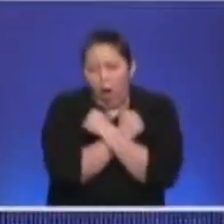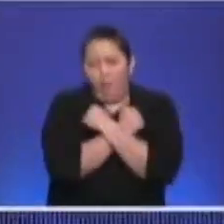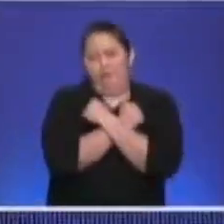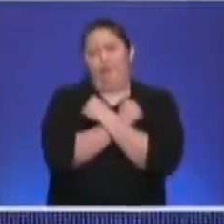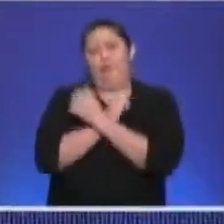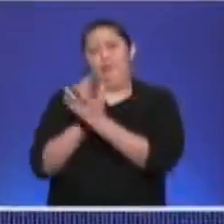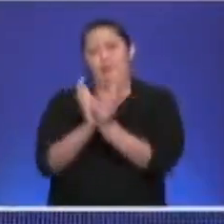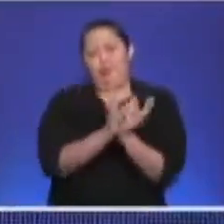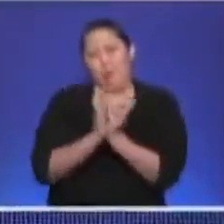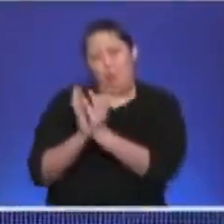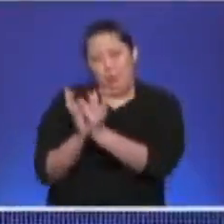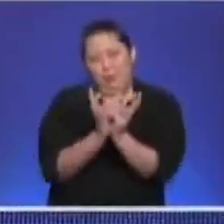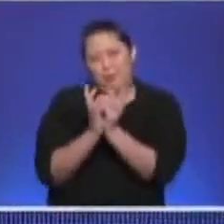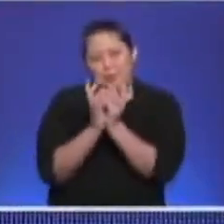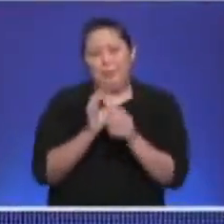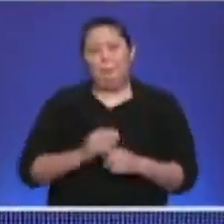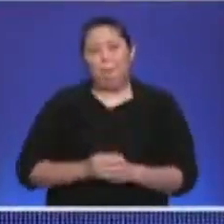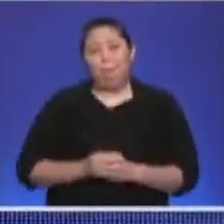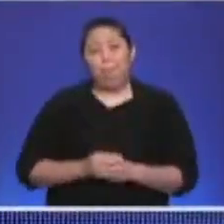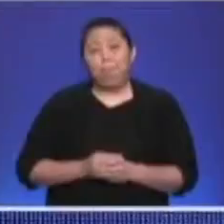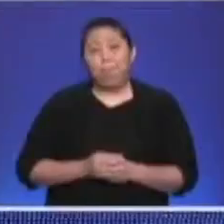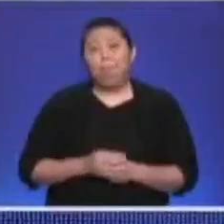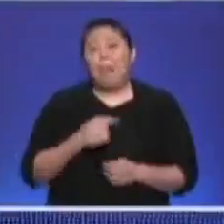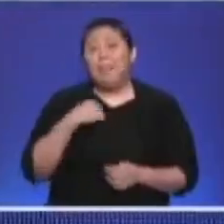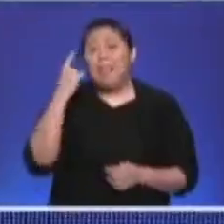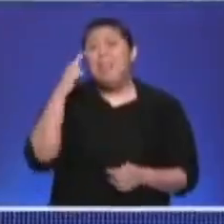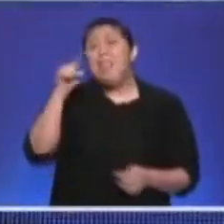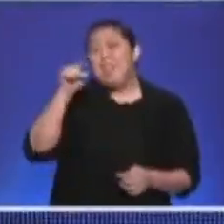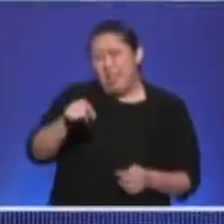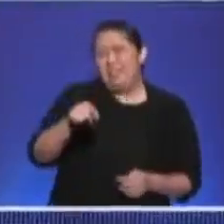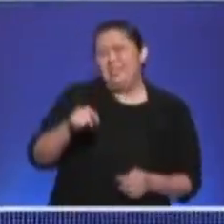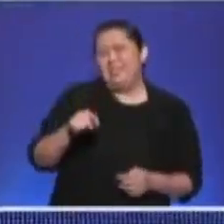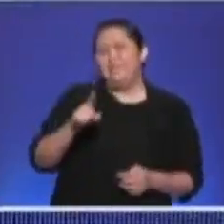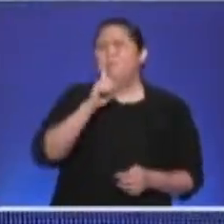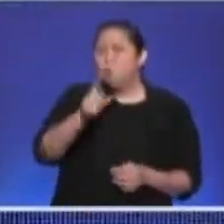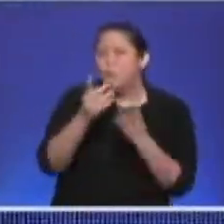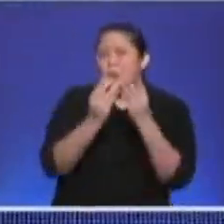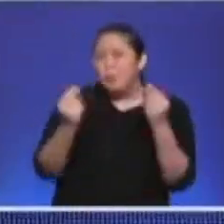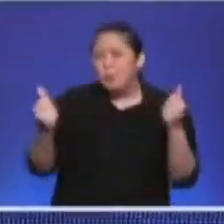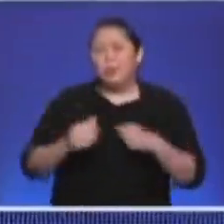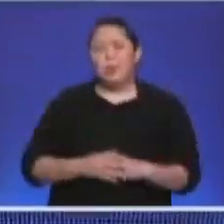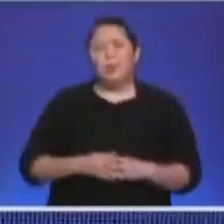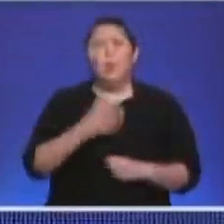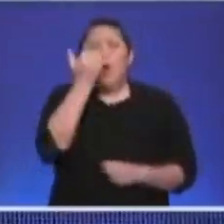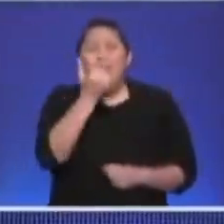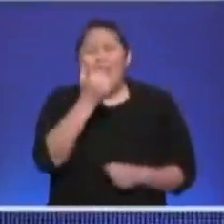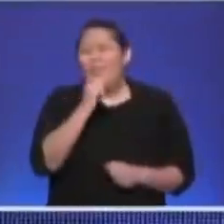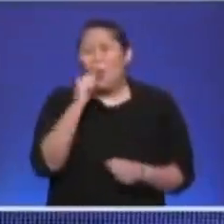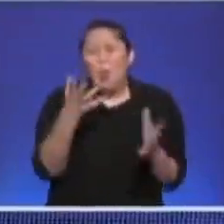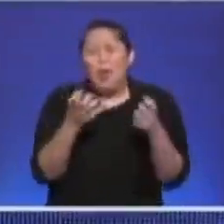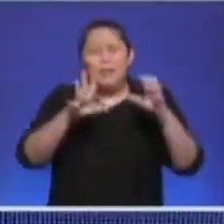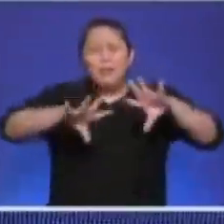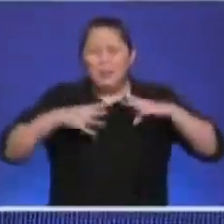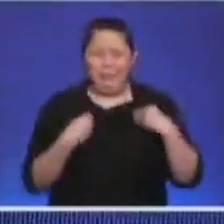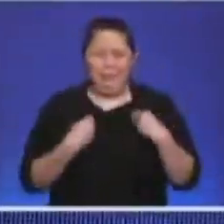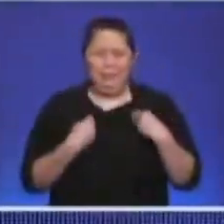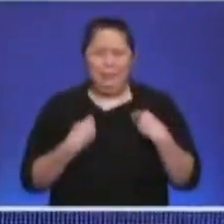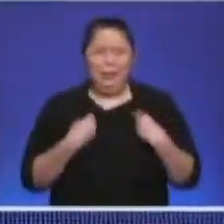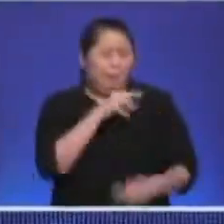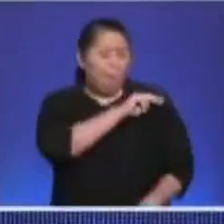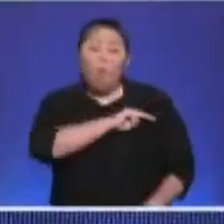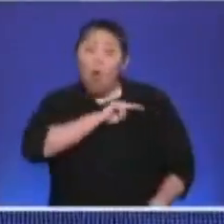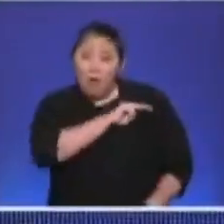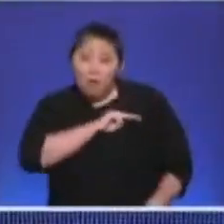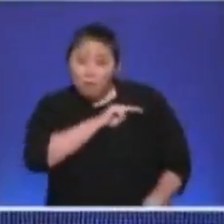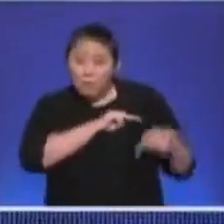kapwa. Yun naman ang kasagutan dyan. Bakit pilit nating ayaw tanggapin na yung moralidad ng